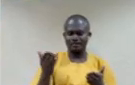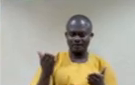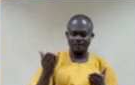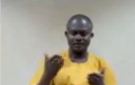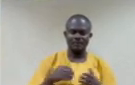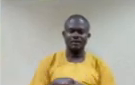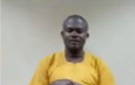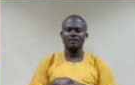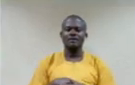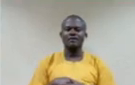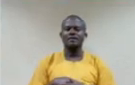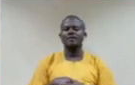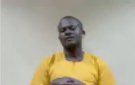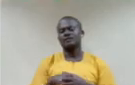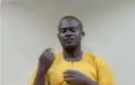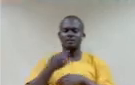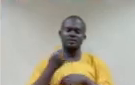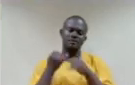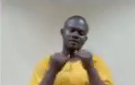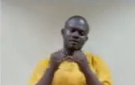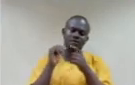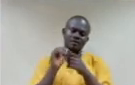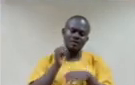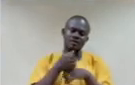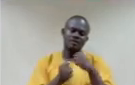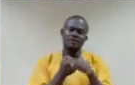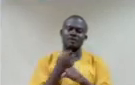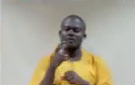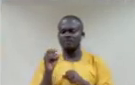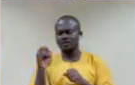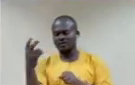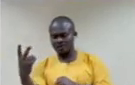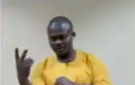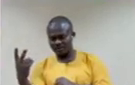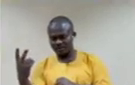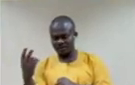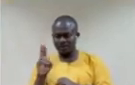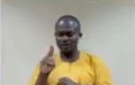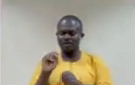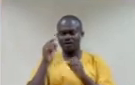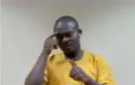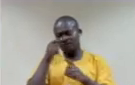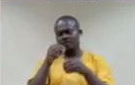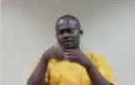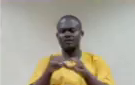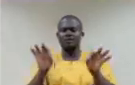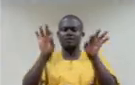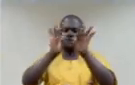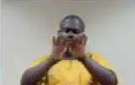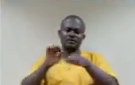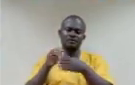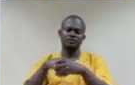Kuri ya 21 Gicurasi n'umunsi mpuzamahanga w'urusobe rw'imico washyizweho muri 2002 n'umuryango w'abibumbye agamije guha agaciro uruhare rw'umuco mu